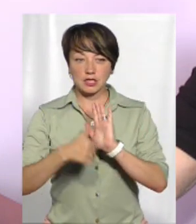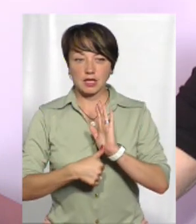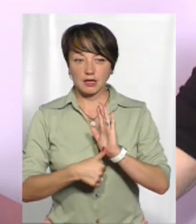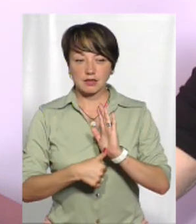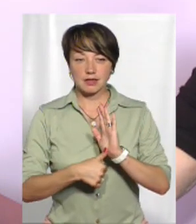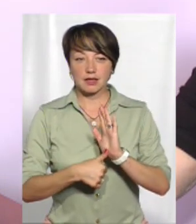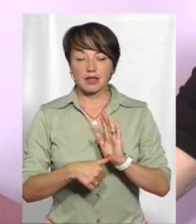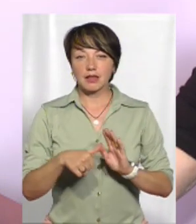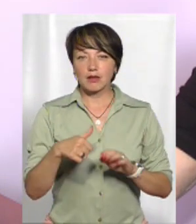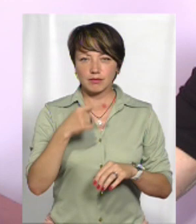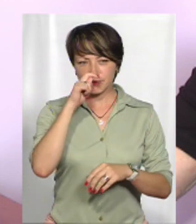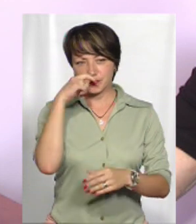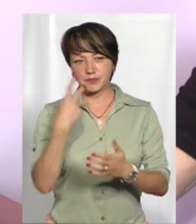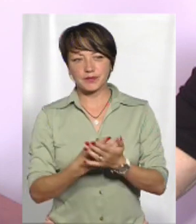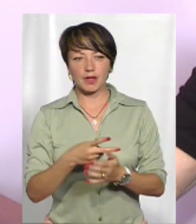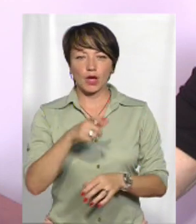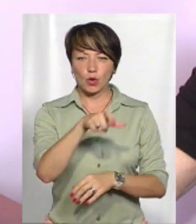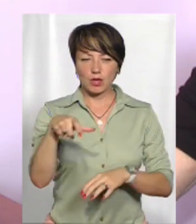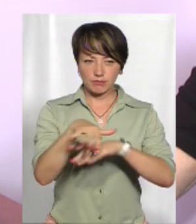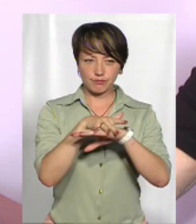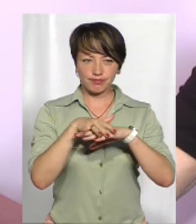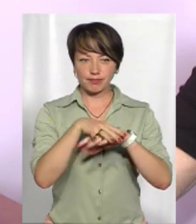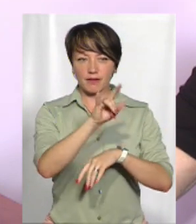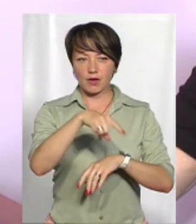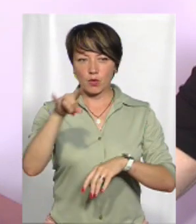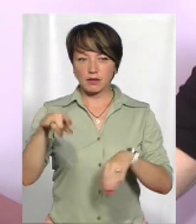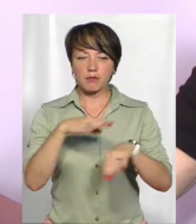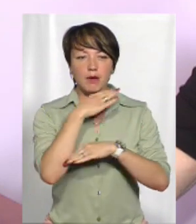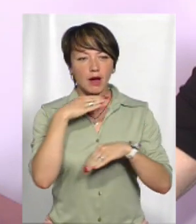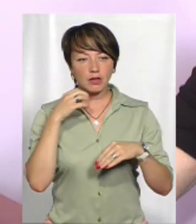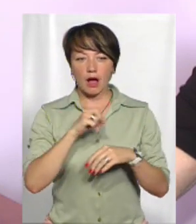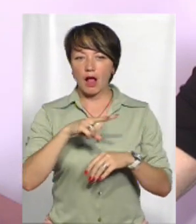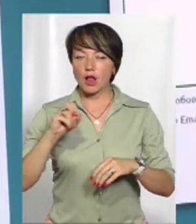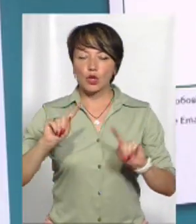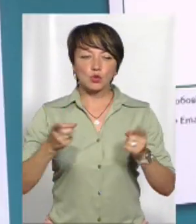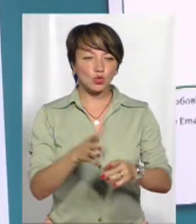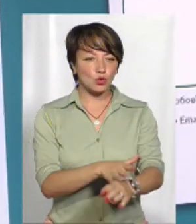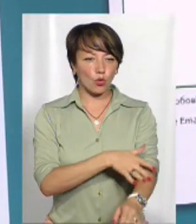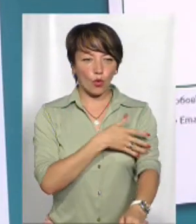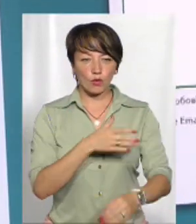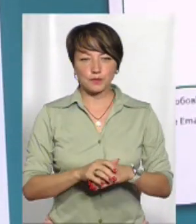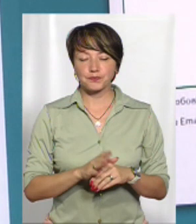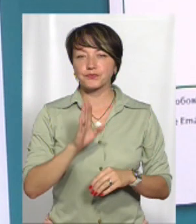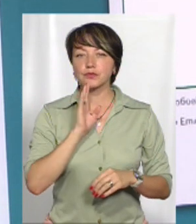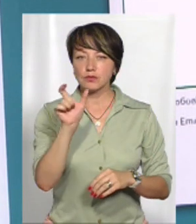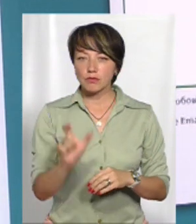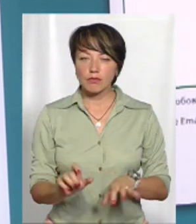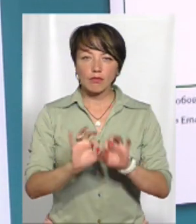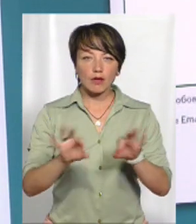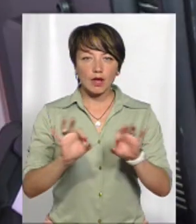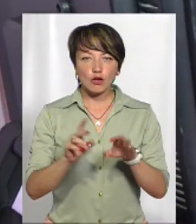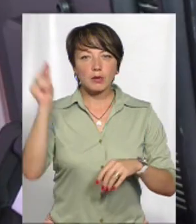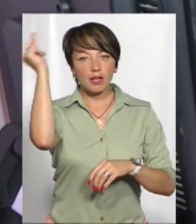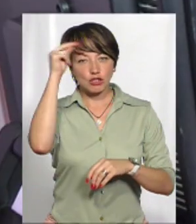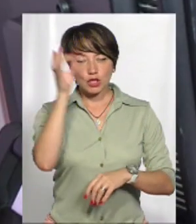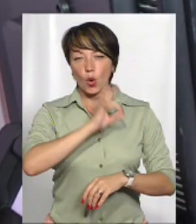п'яту. Навіть втрачала свідомість, людей багато, віконець теж, наче багато, але дуже довго. Станіслава Третяк додає, що аби